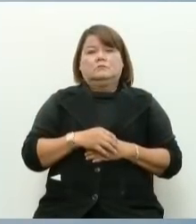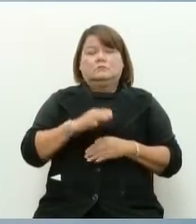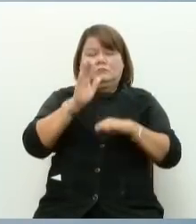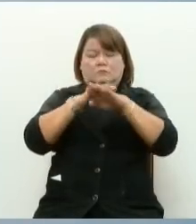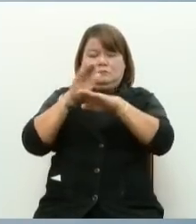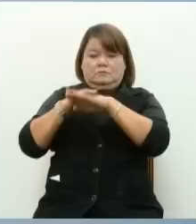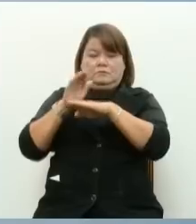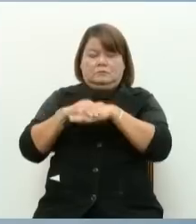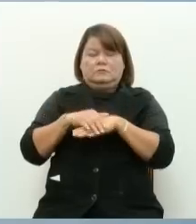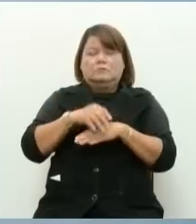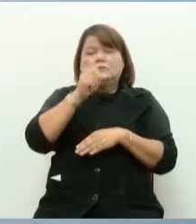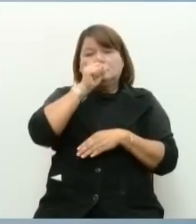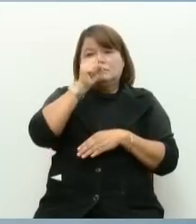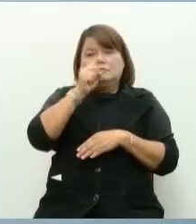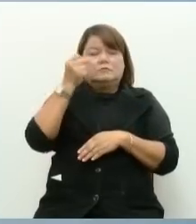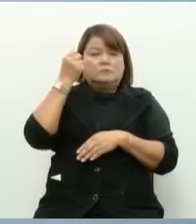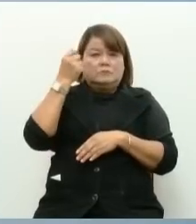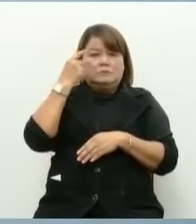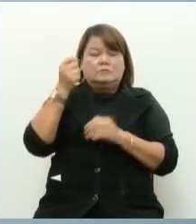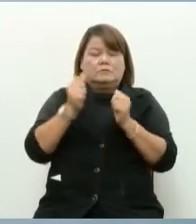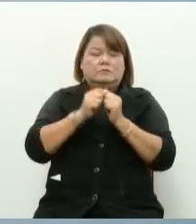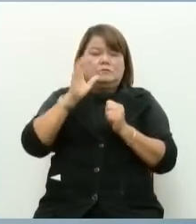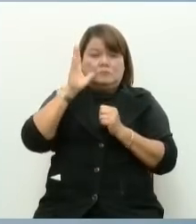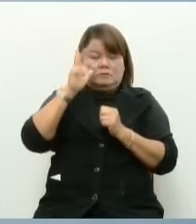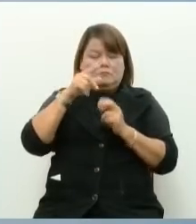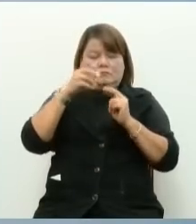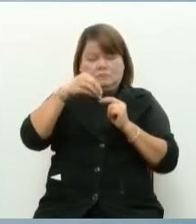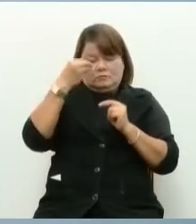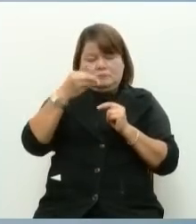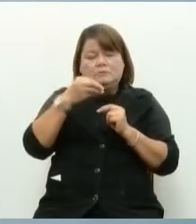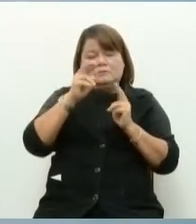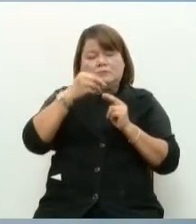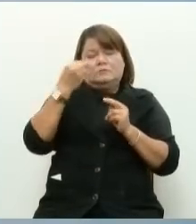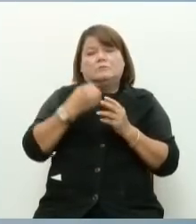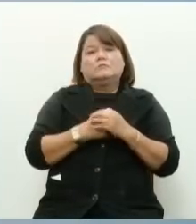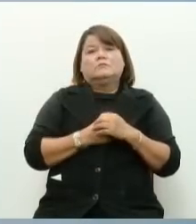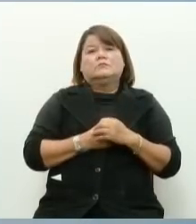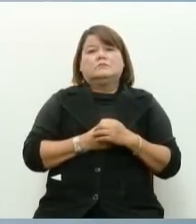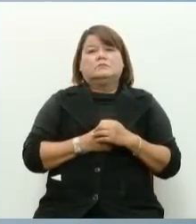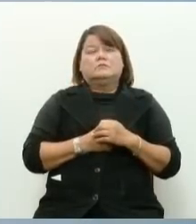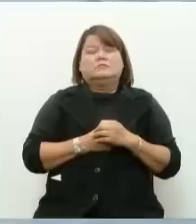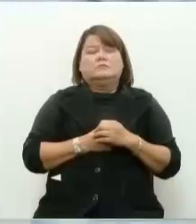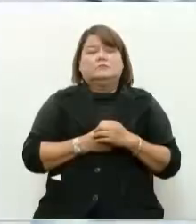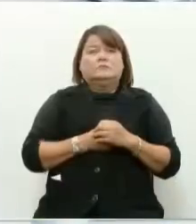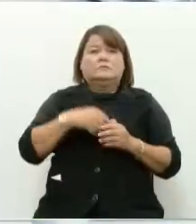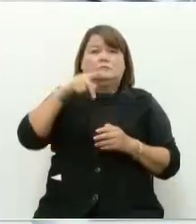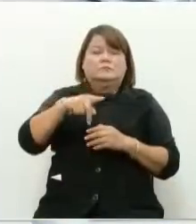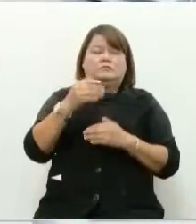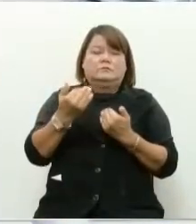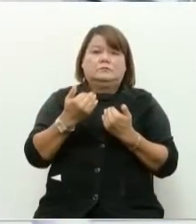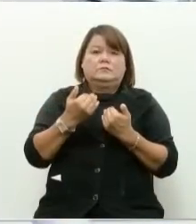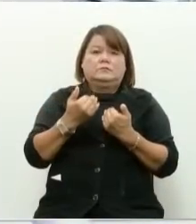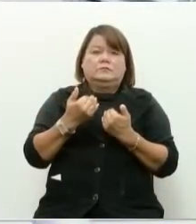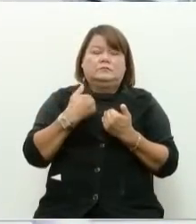นประชาสัมพันธ์ทำความเข้าใจกับผู้ปกครองนักเรียนรวมไปถึงตัวนักเรียนด้วยนะครับในพุธนี้ก็คง